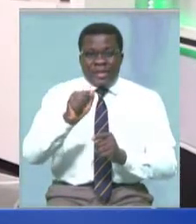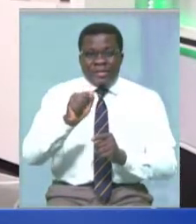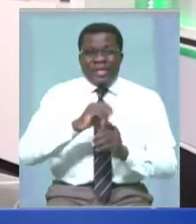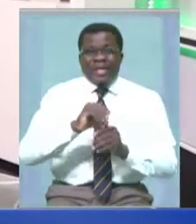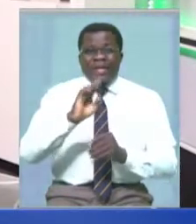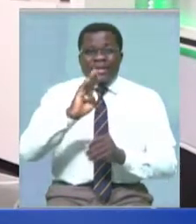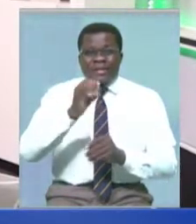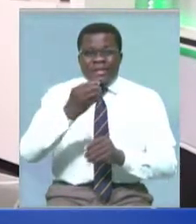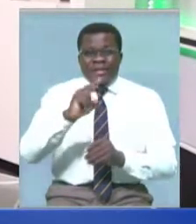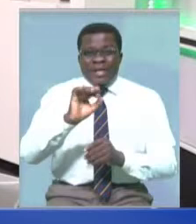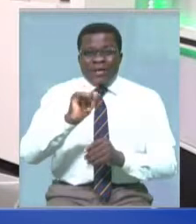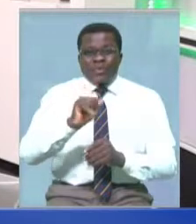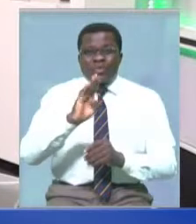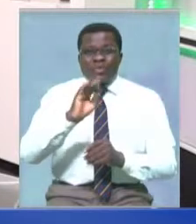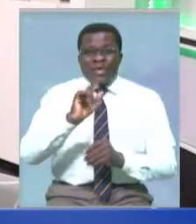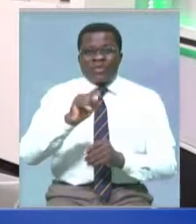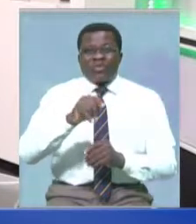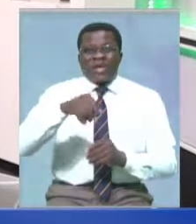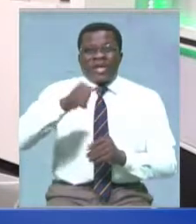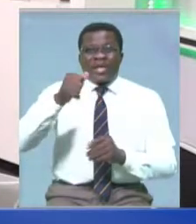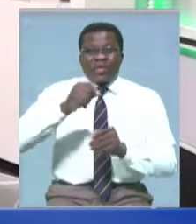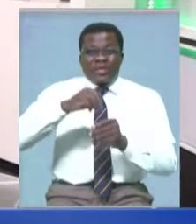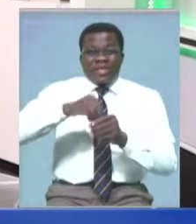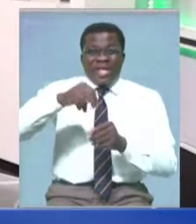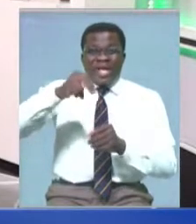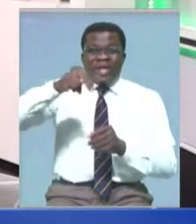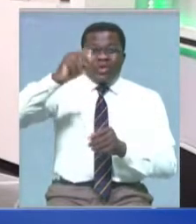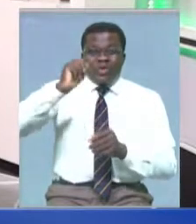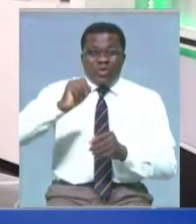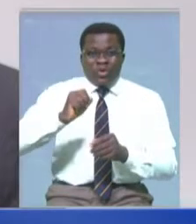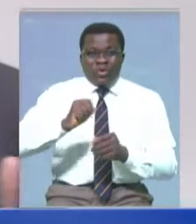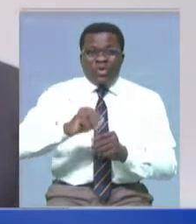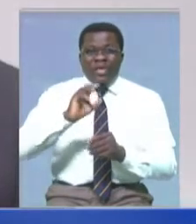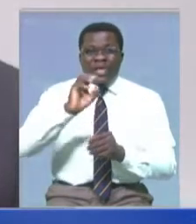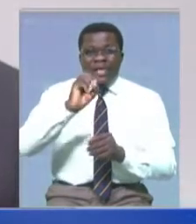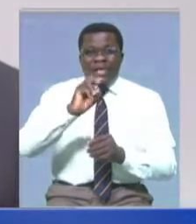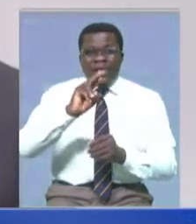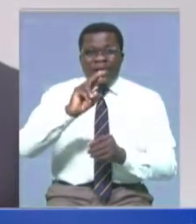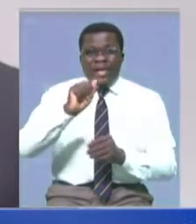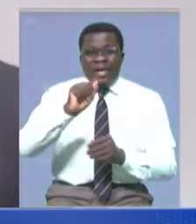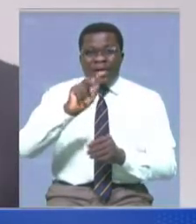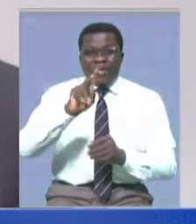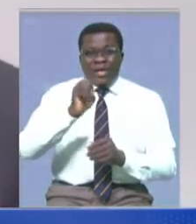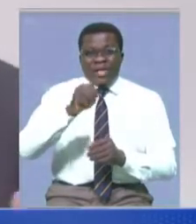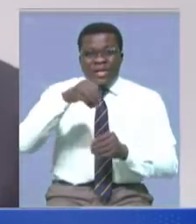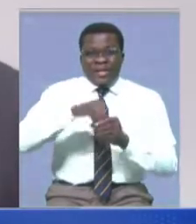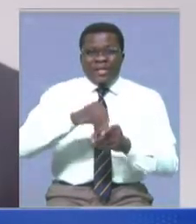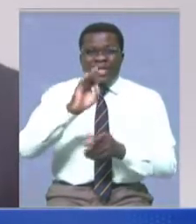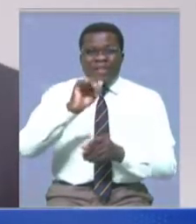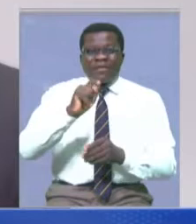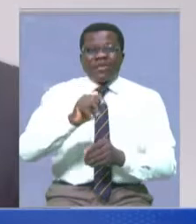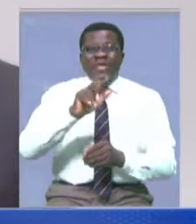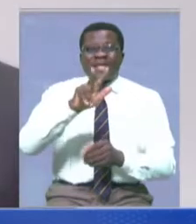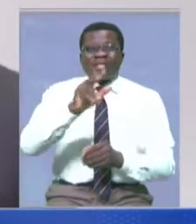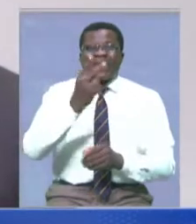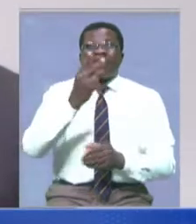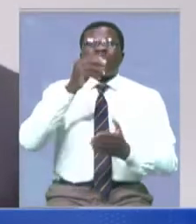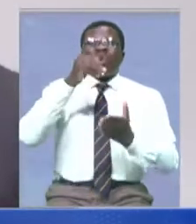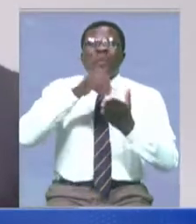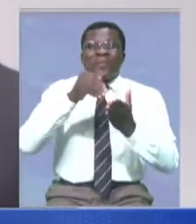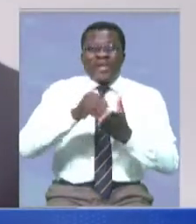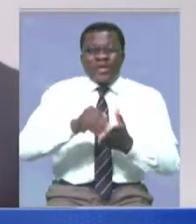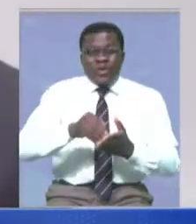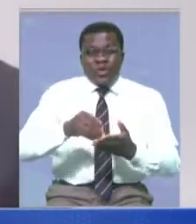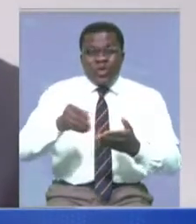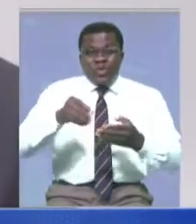Bani Kouara, à Bokoumbé, à Kobli, et à Waké. Au niveau de la FAO, c'est 32 millions de dollars que nous sommes en train de